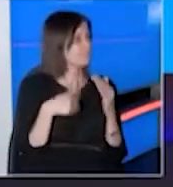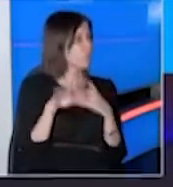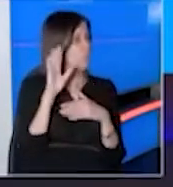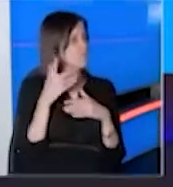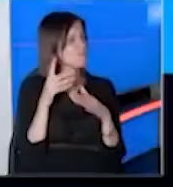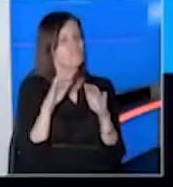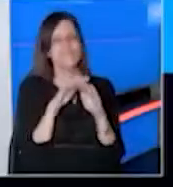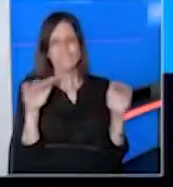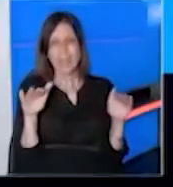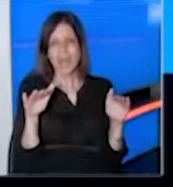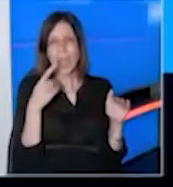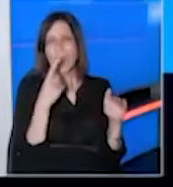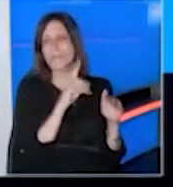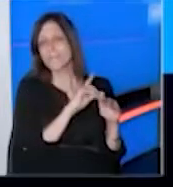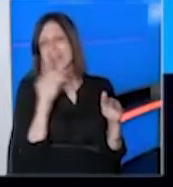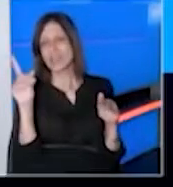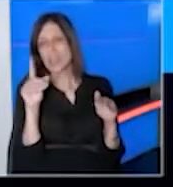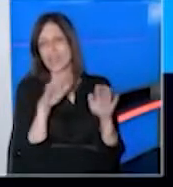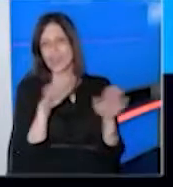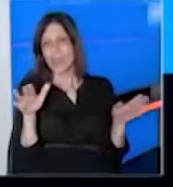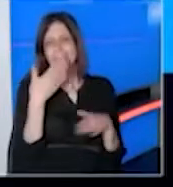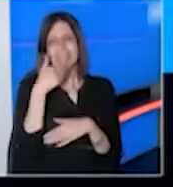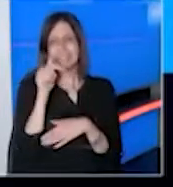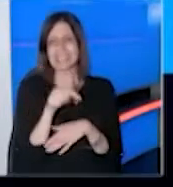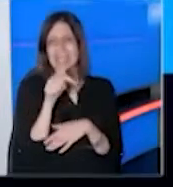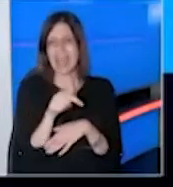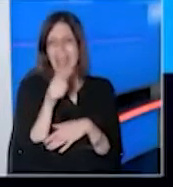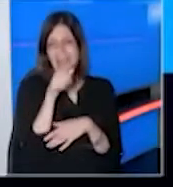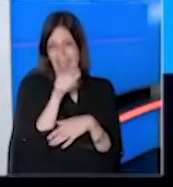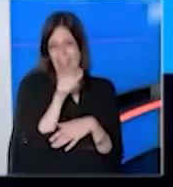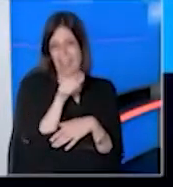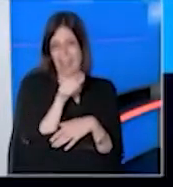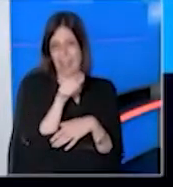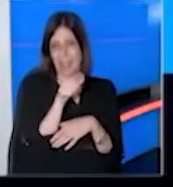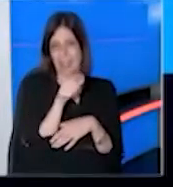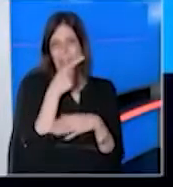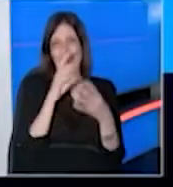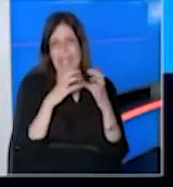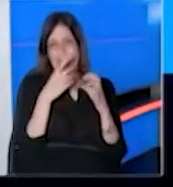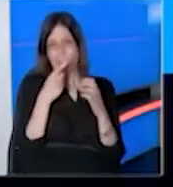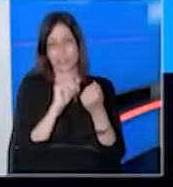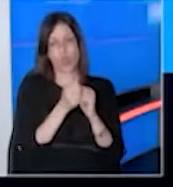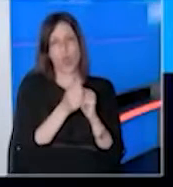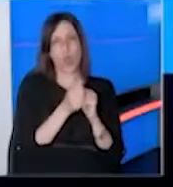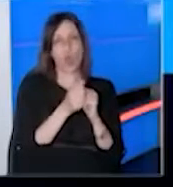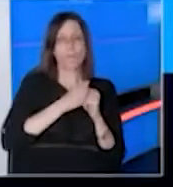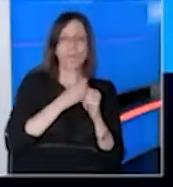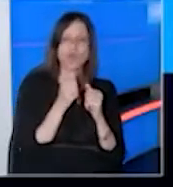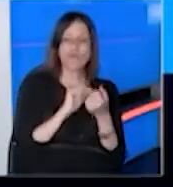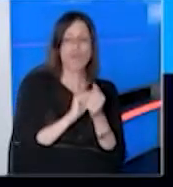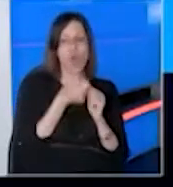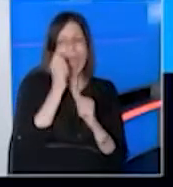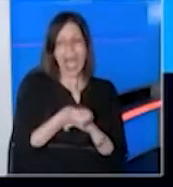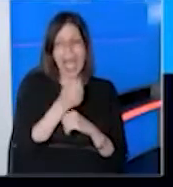הקרקע, על מיליוני דונמים במדינת ישראל, אתה, הקיבוצניק, או המושבניק, או החקלאי,